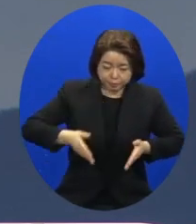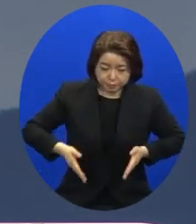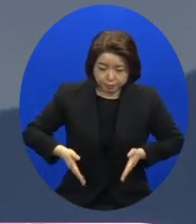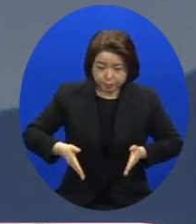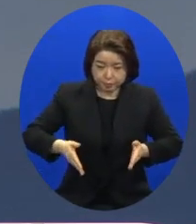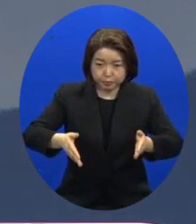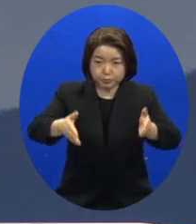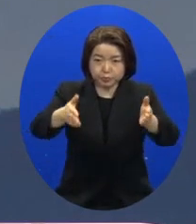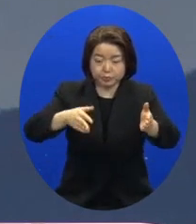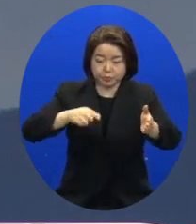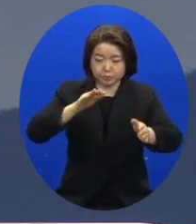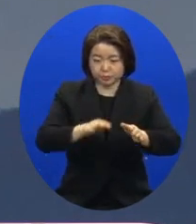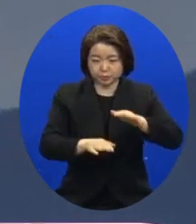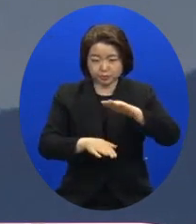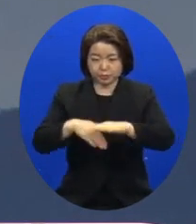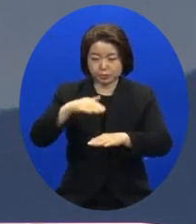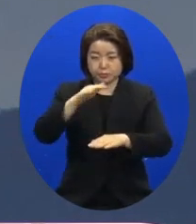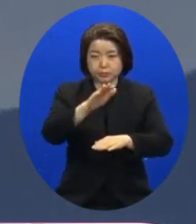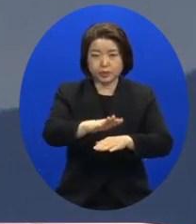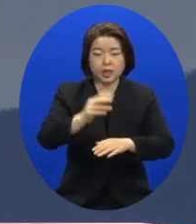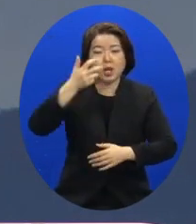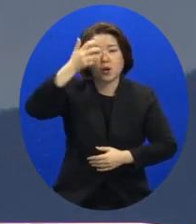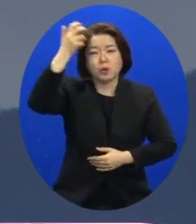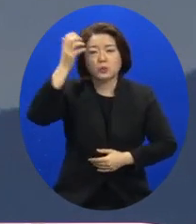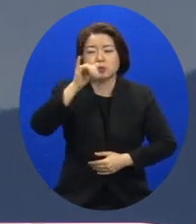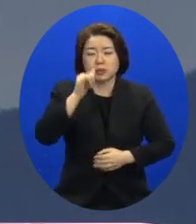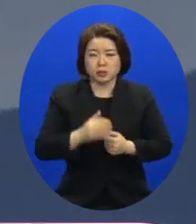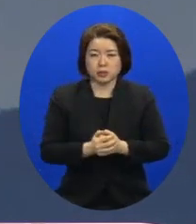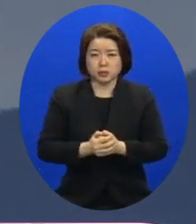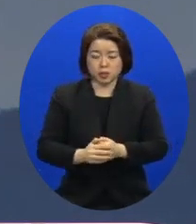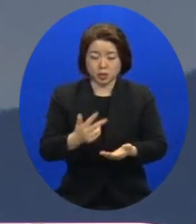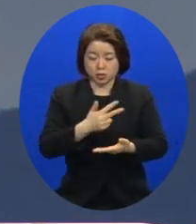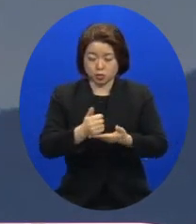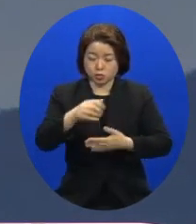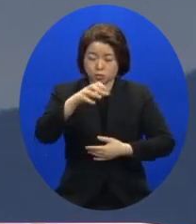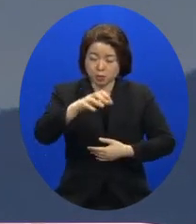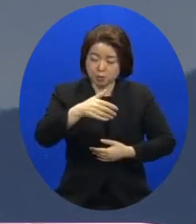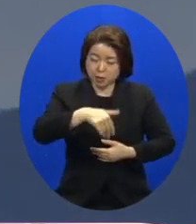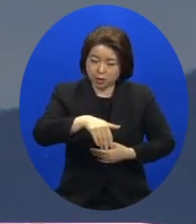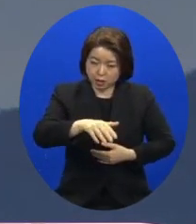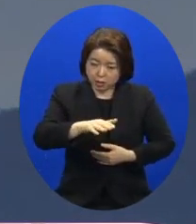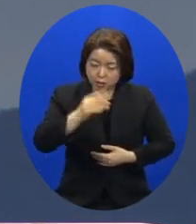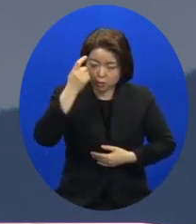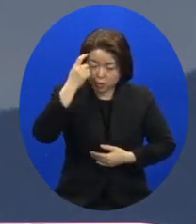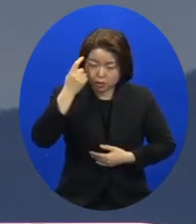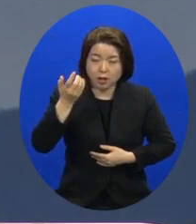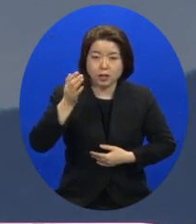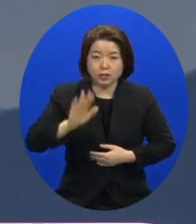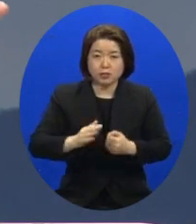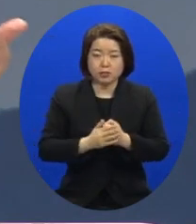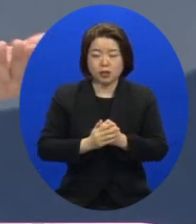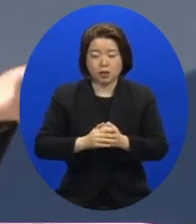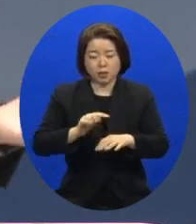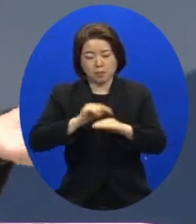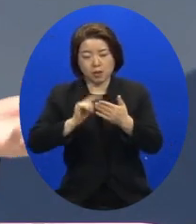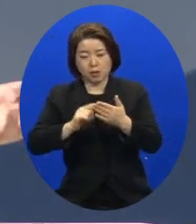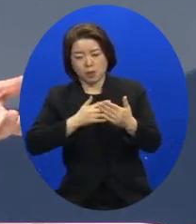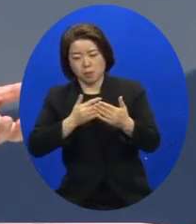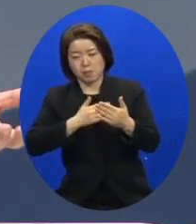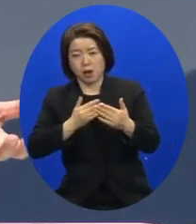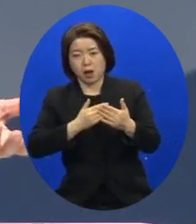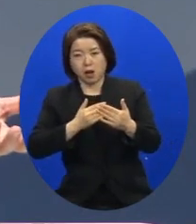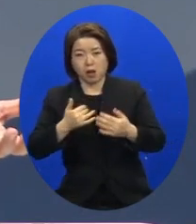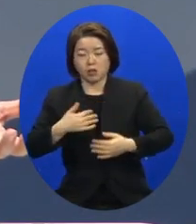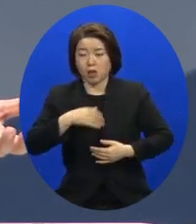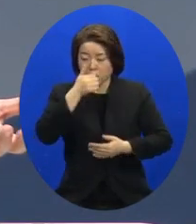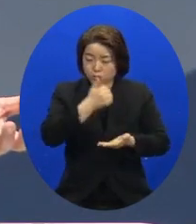쭉 걸어가는 꿈을 꾸었습니다. 주님 앞에 간다고 생각하는데 어떻게 그렇게 두려운지, 저는 무슨 죄 짓고 산 것